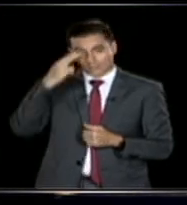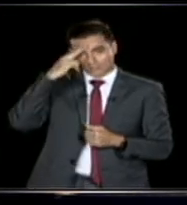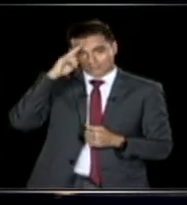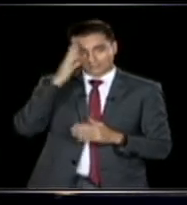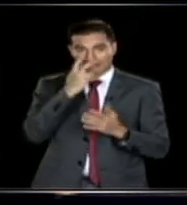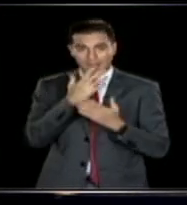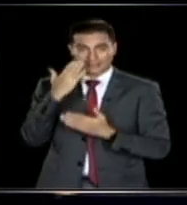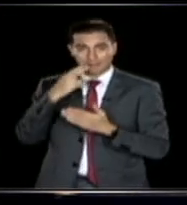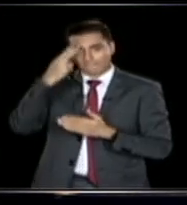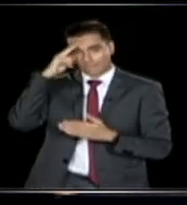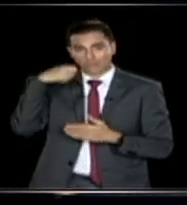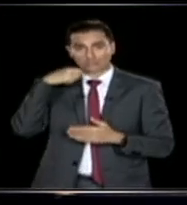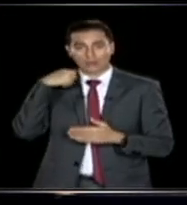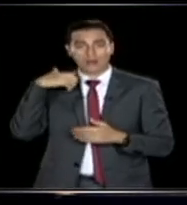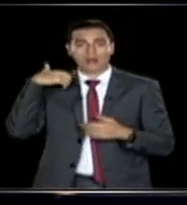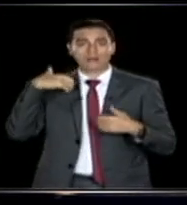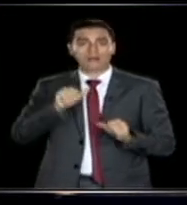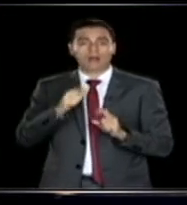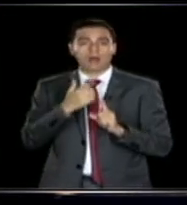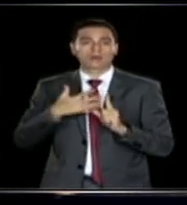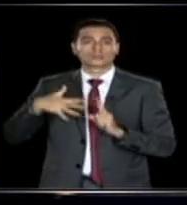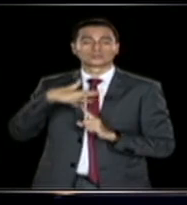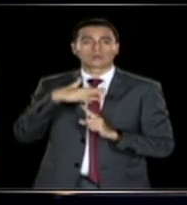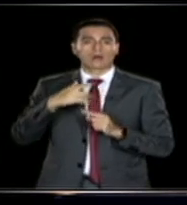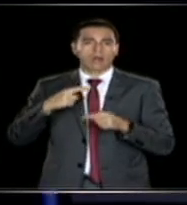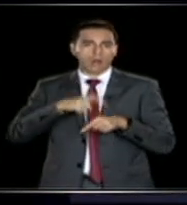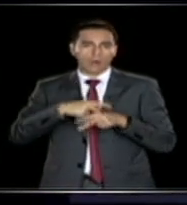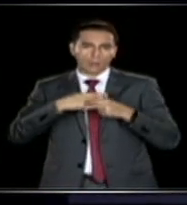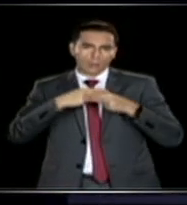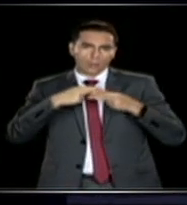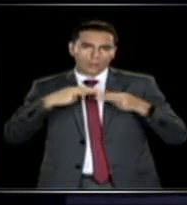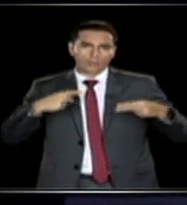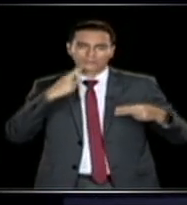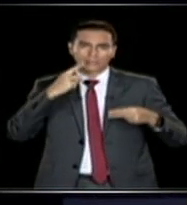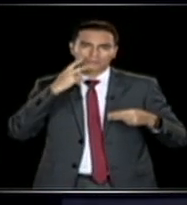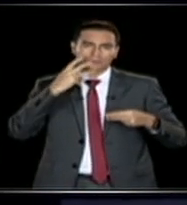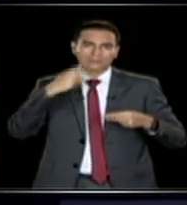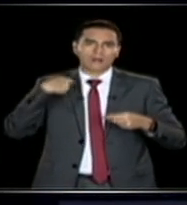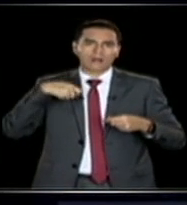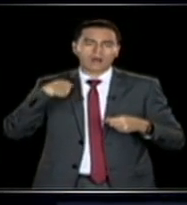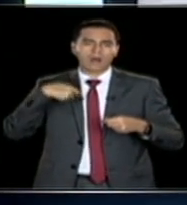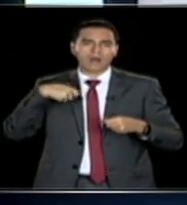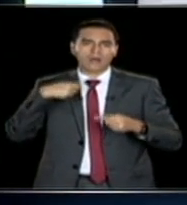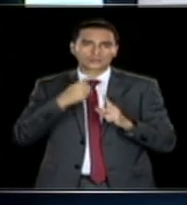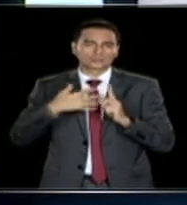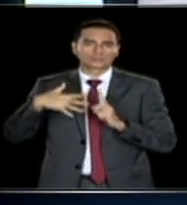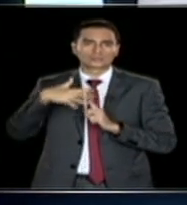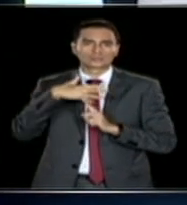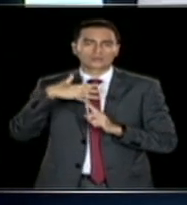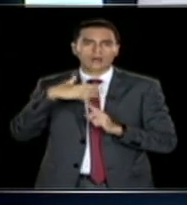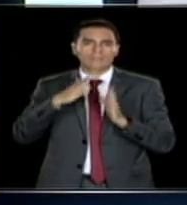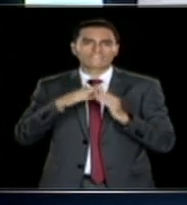تاريخ، من هو صاحب أطول مدة في تولي منصب رئيس وزراء مصر في